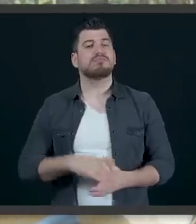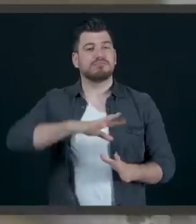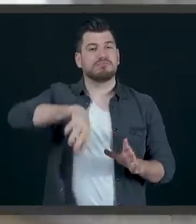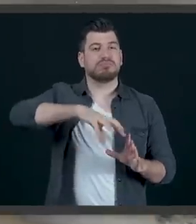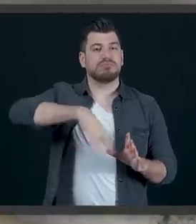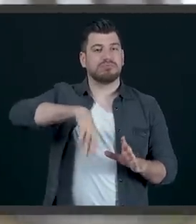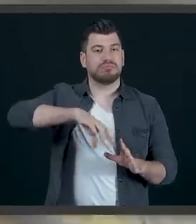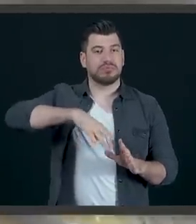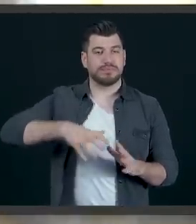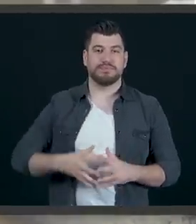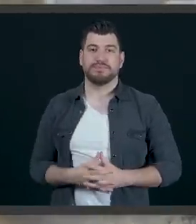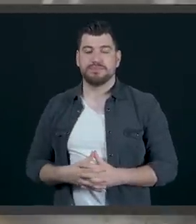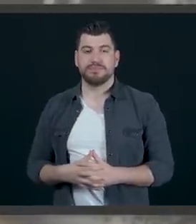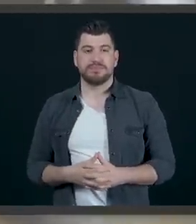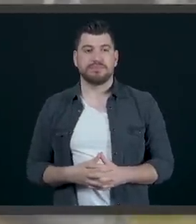και ανακατεύουμε.